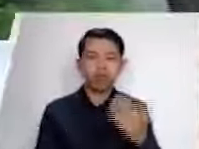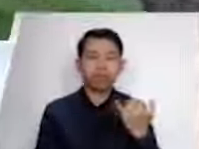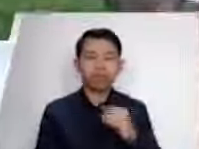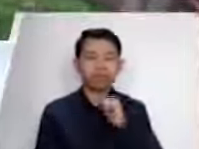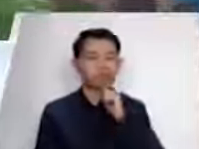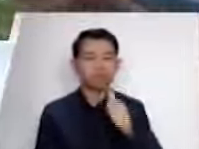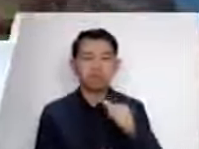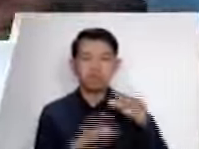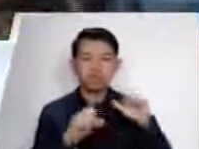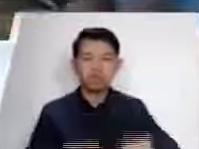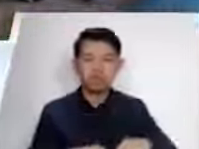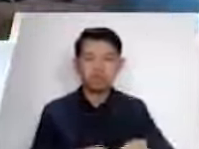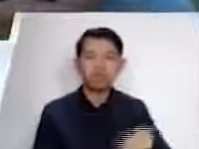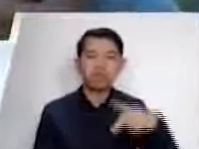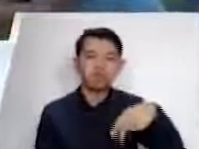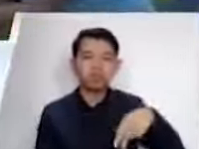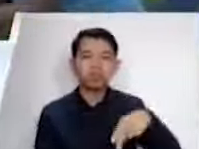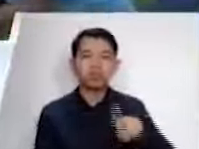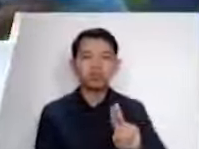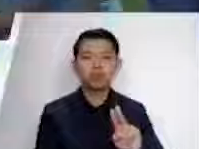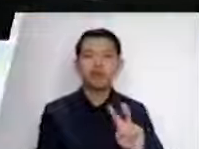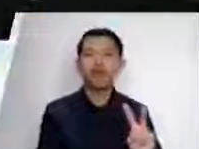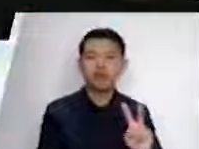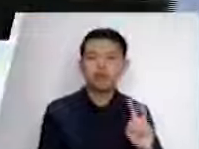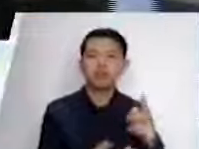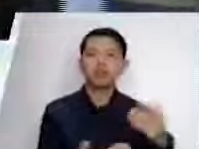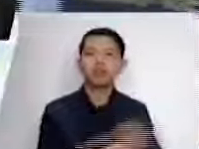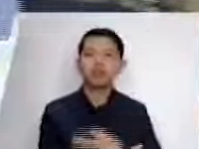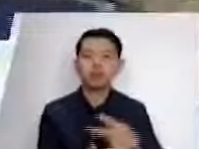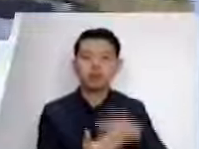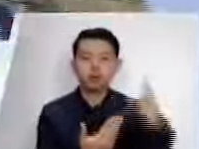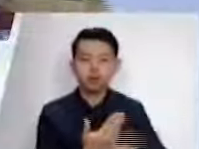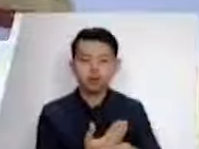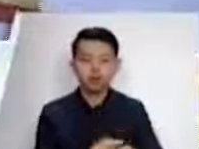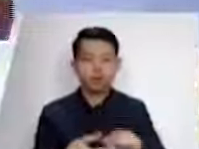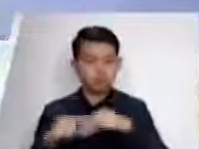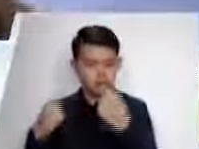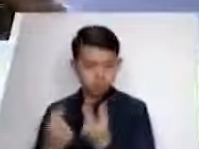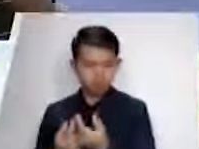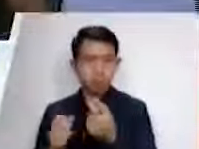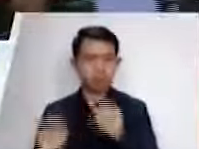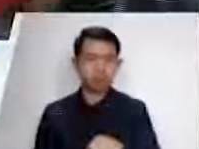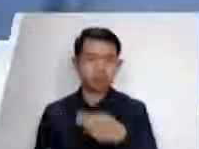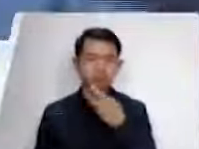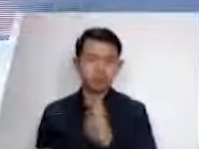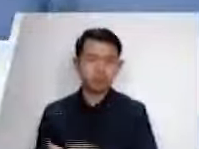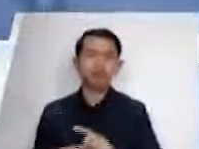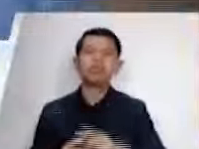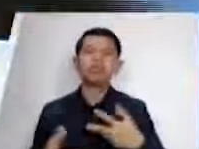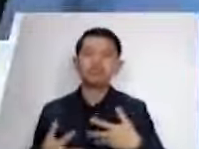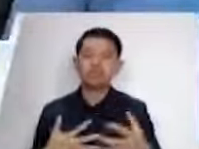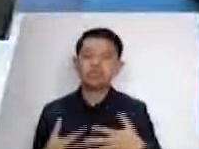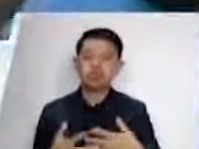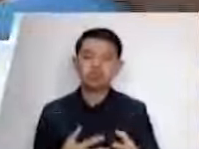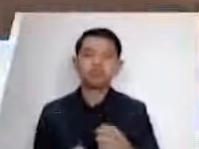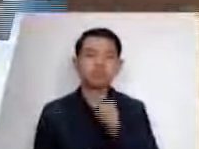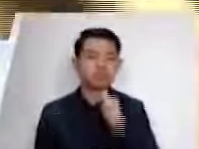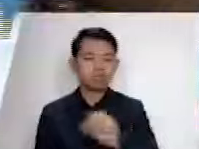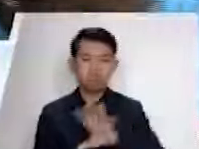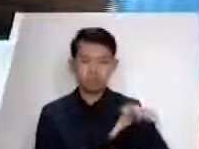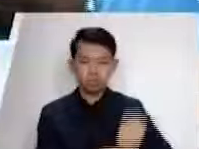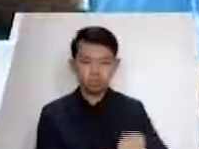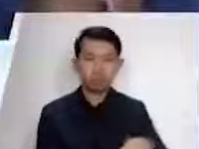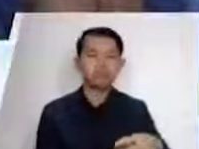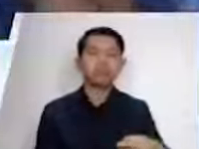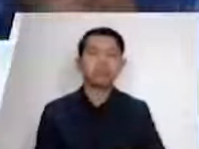grupo na makapagparehistro pa rin sila kahit hindi sila sumali dun sa PUV Modernization Program dahil ayon sa kanila ay